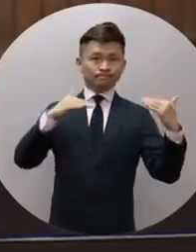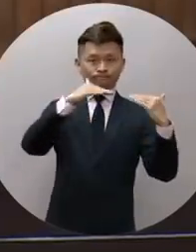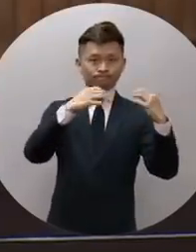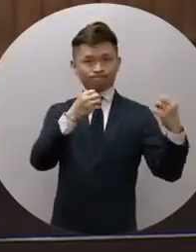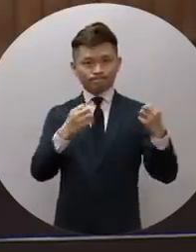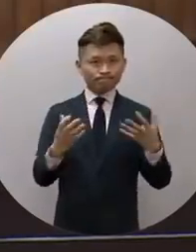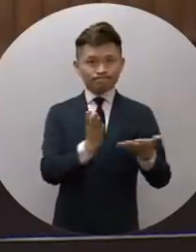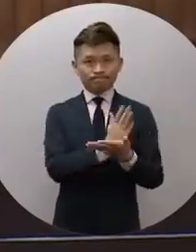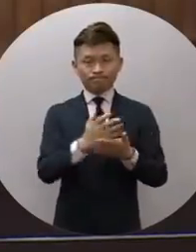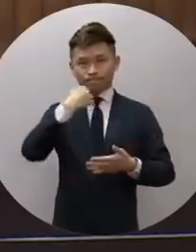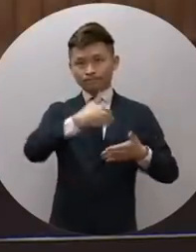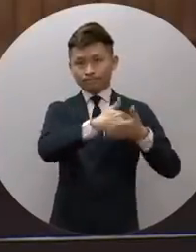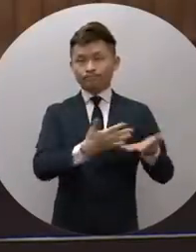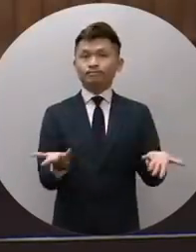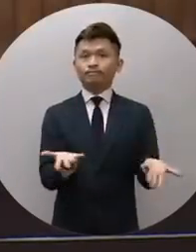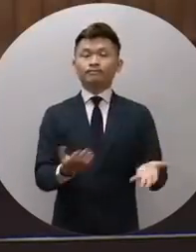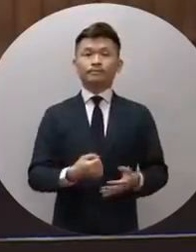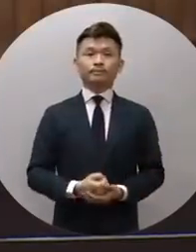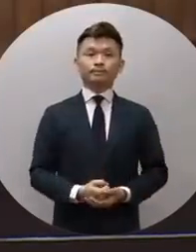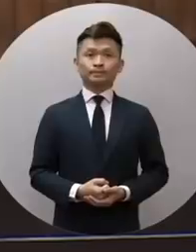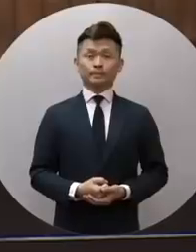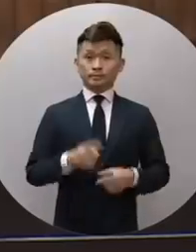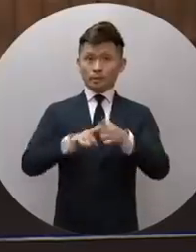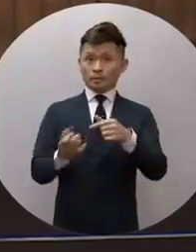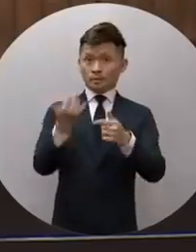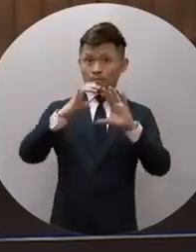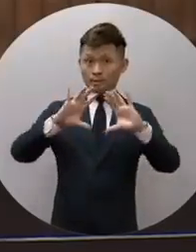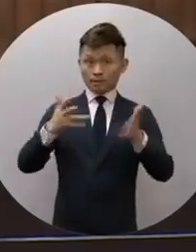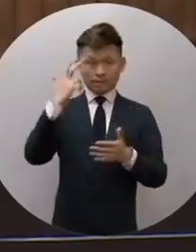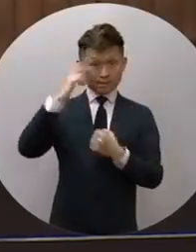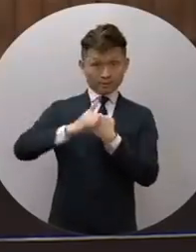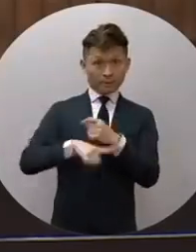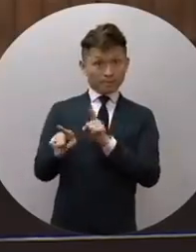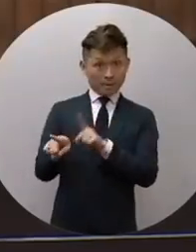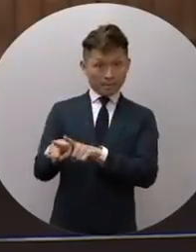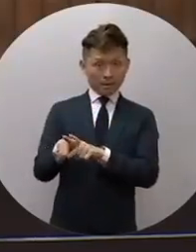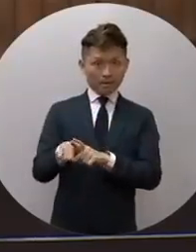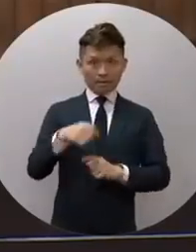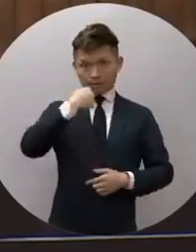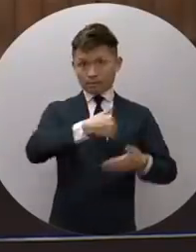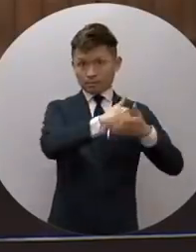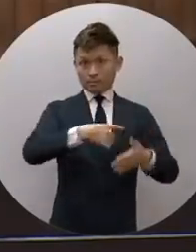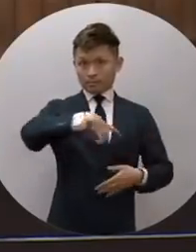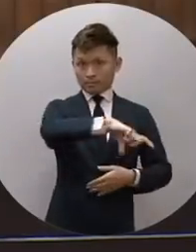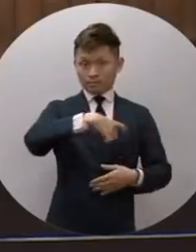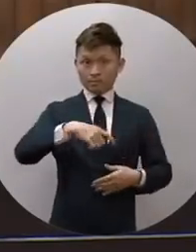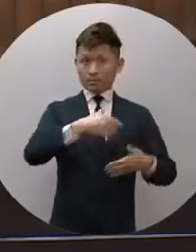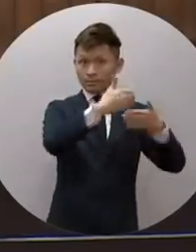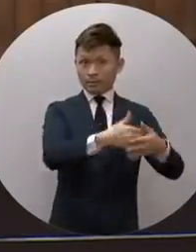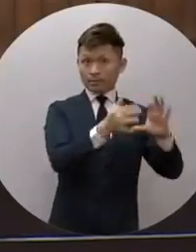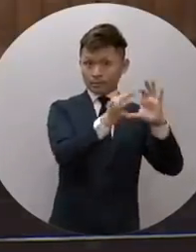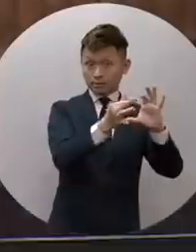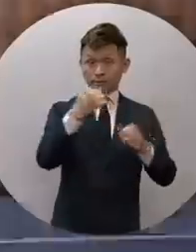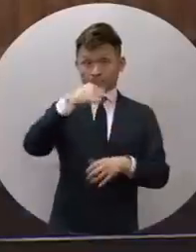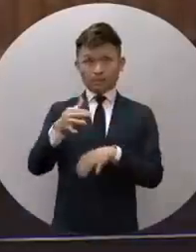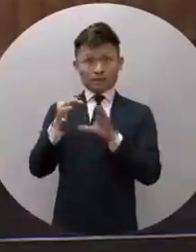任何两岸的事宜。依据中华民国宪法，两岸是法定大陆地区与台湾